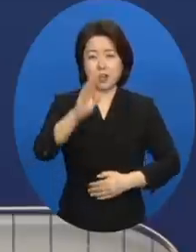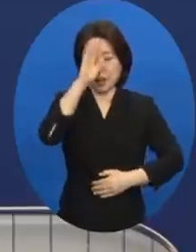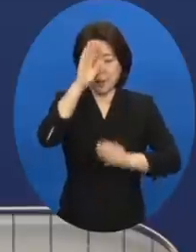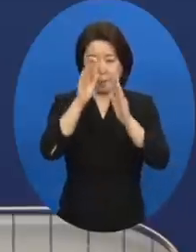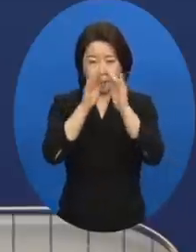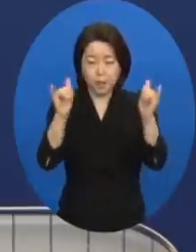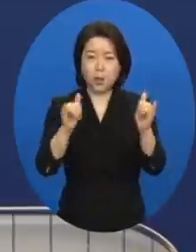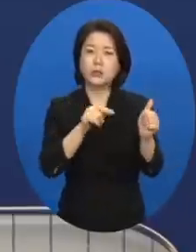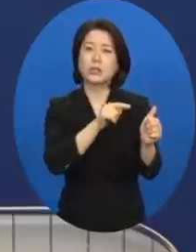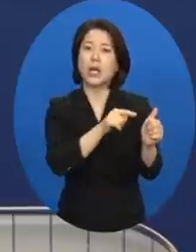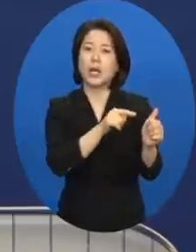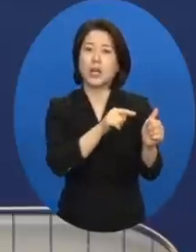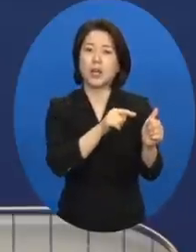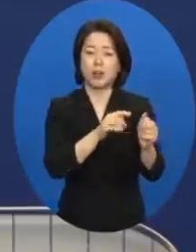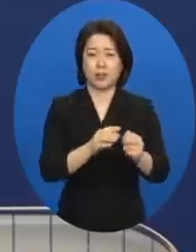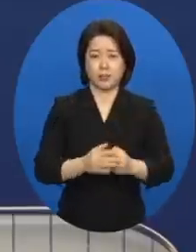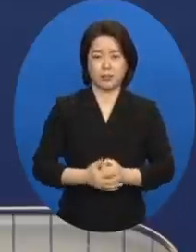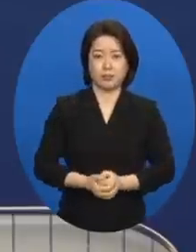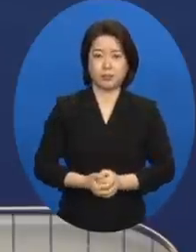병자는